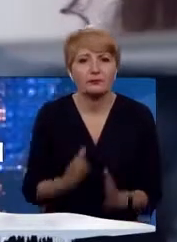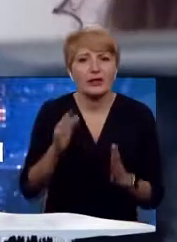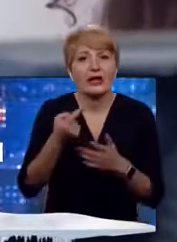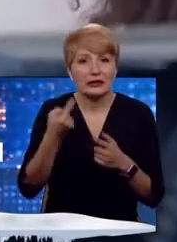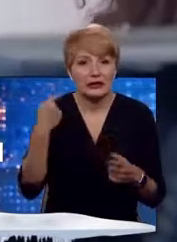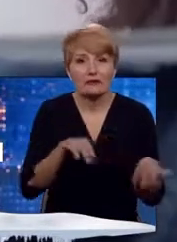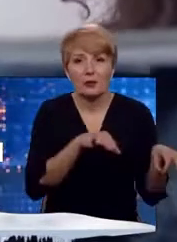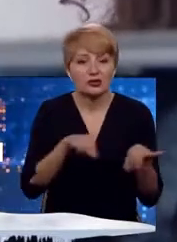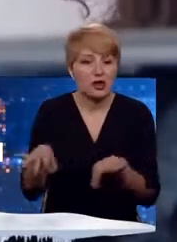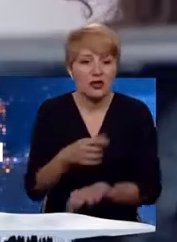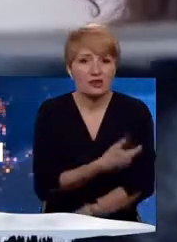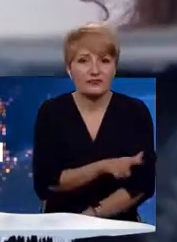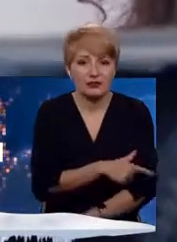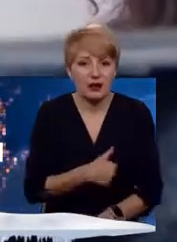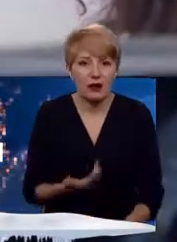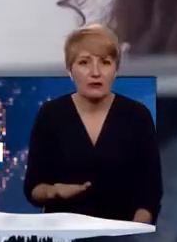швидка